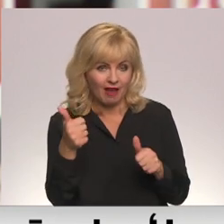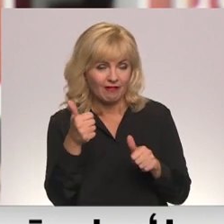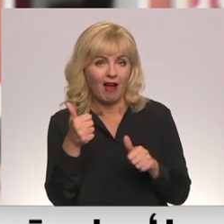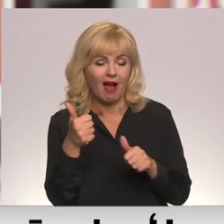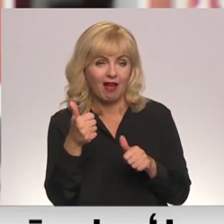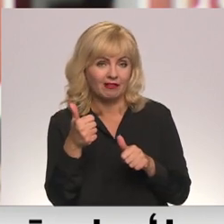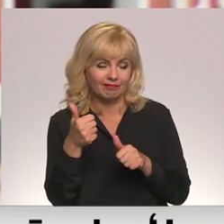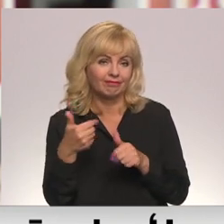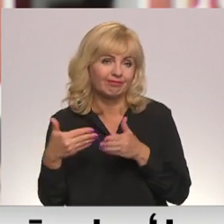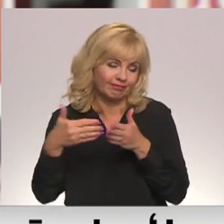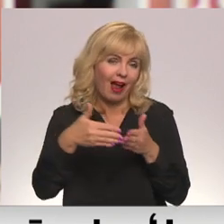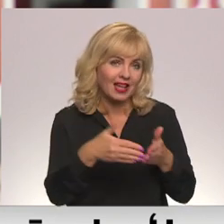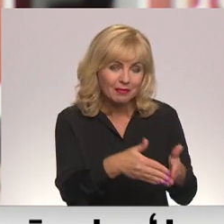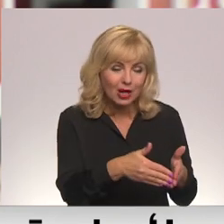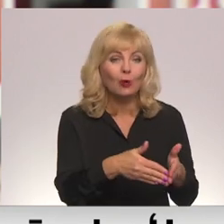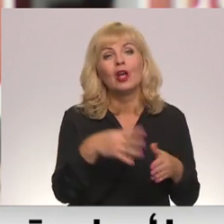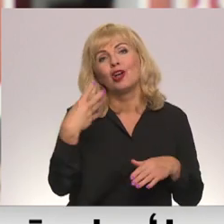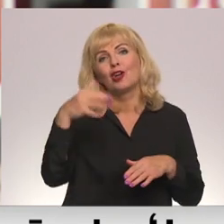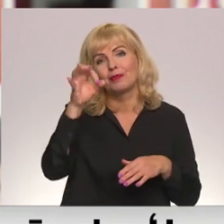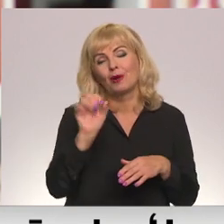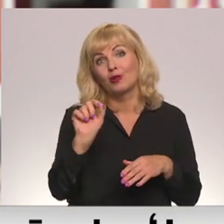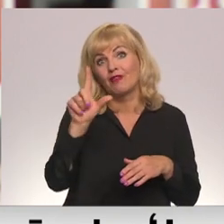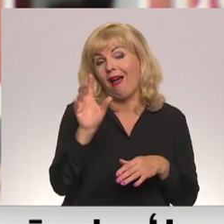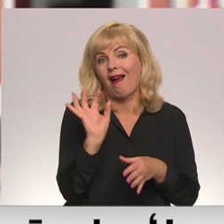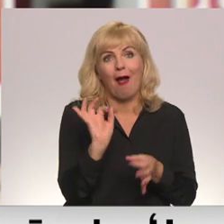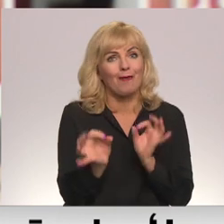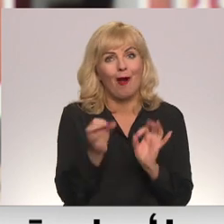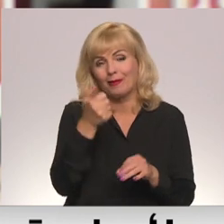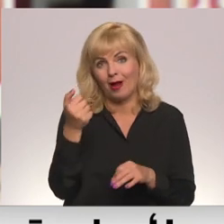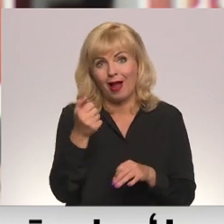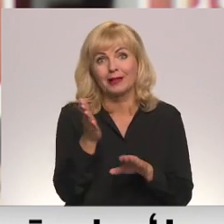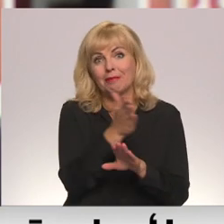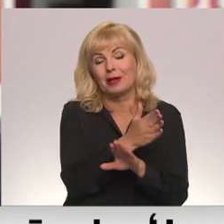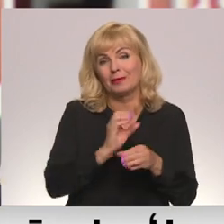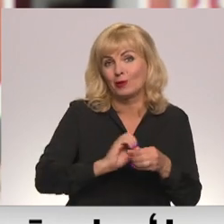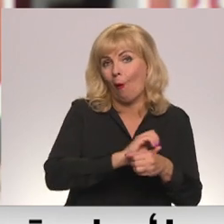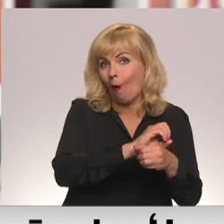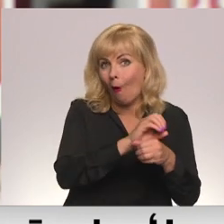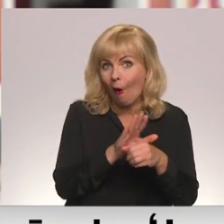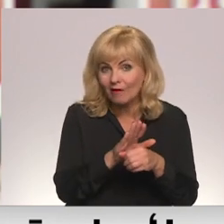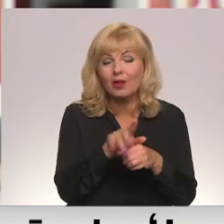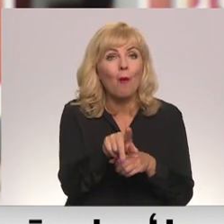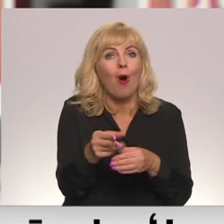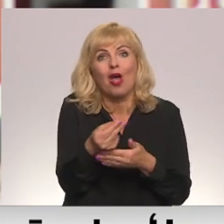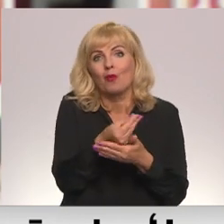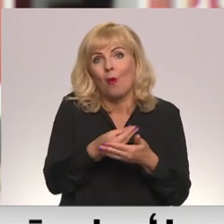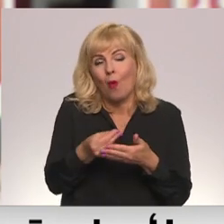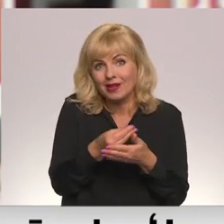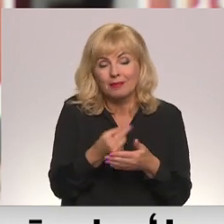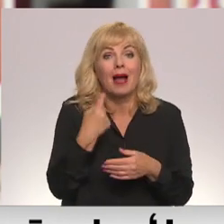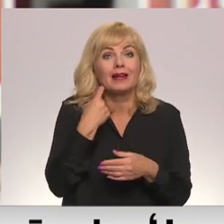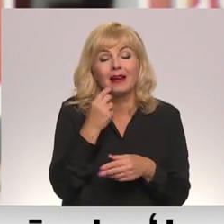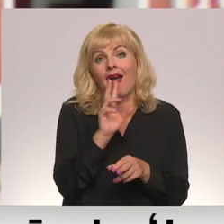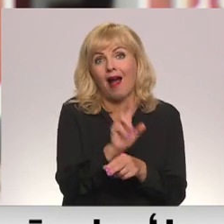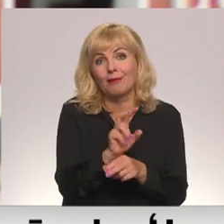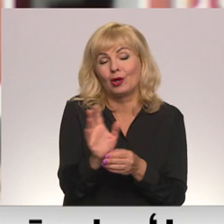tā tad tie ir faktiski par 40% vairāk kā normālā gadā, kad tas bija pirms Covid. Ko tas mums nozīmē? Tas mums nozīmē, ka Rīgu